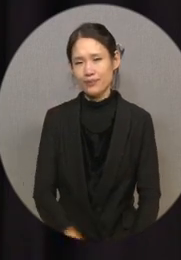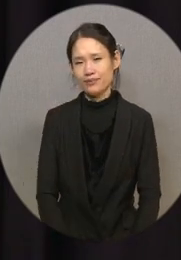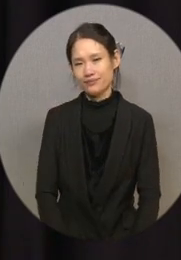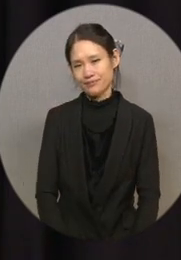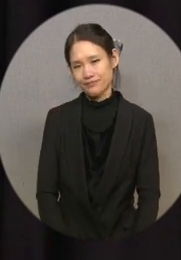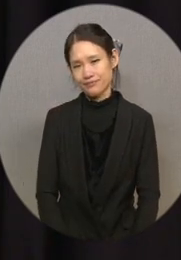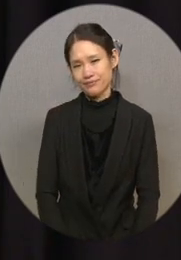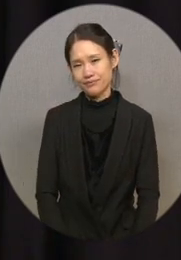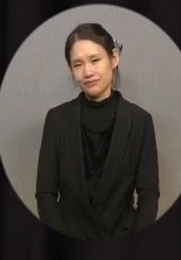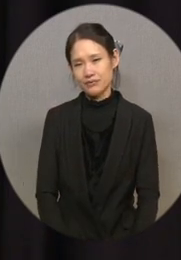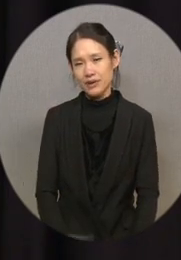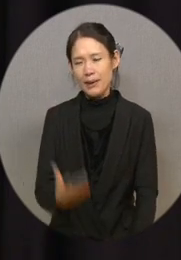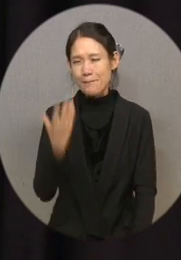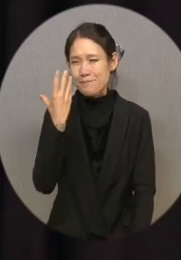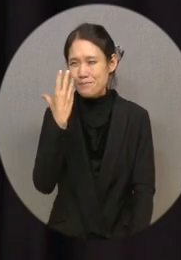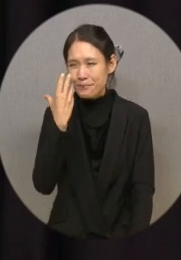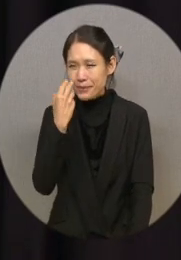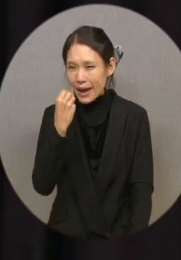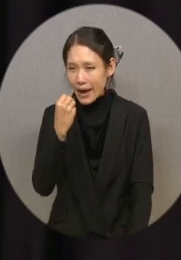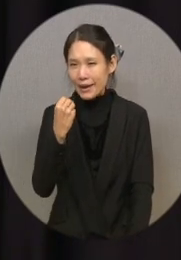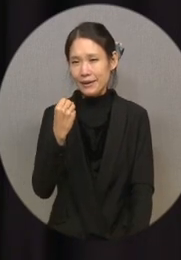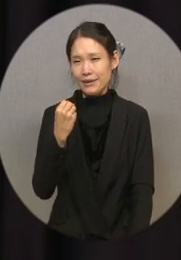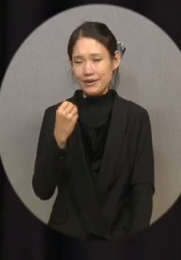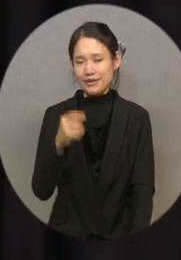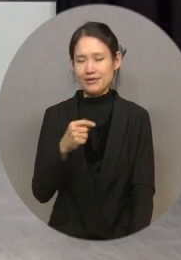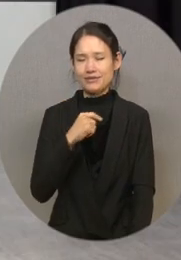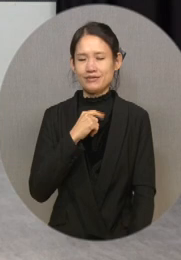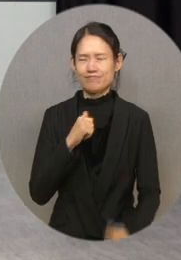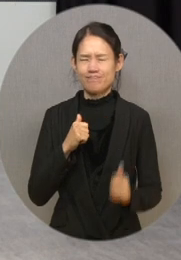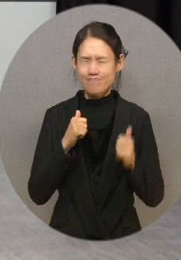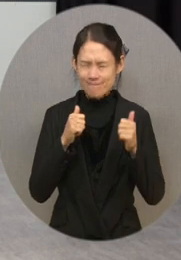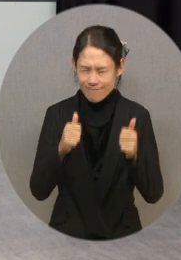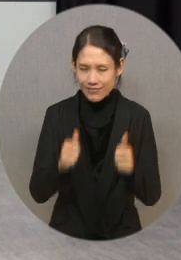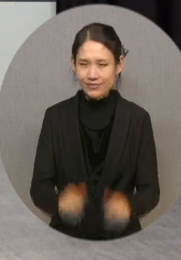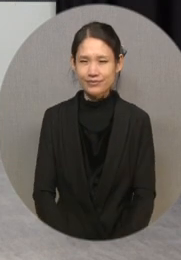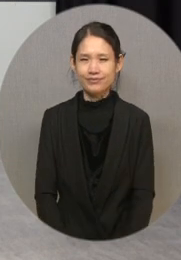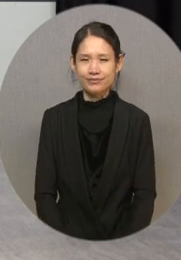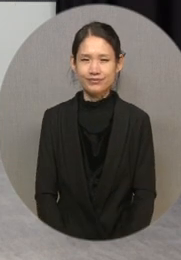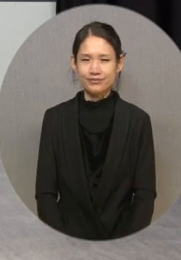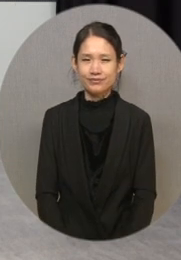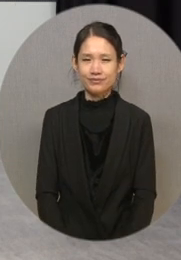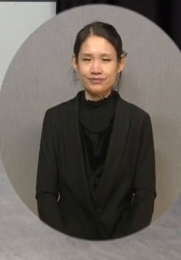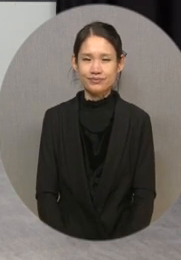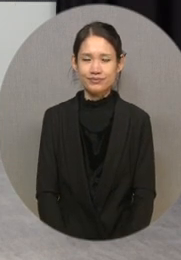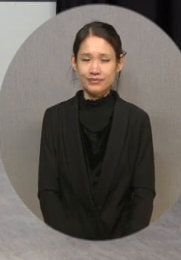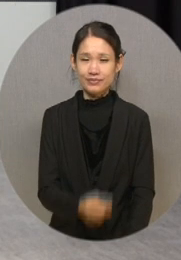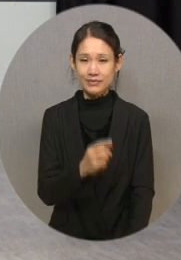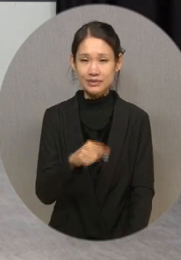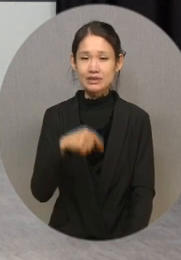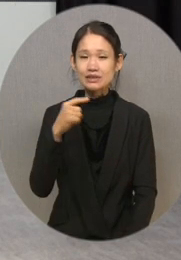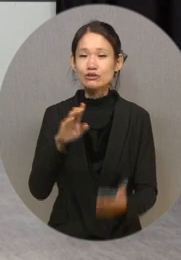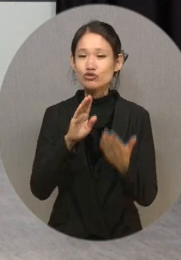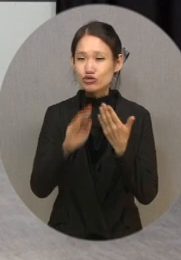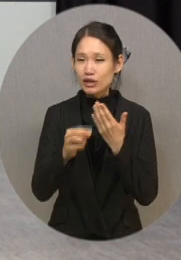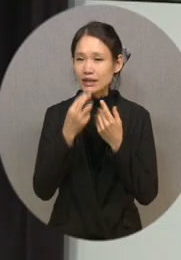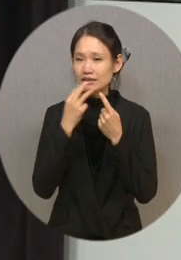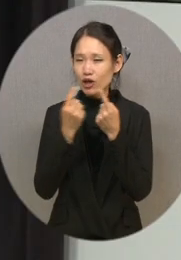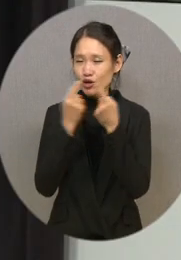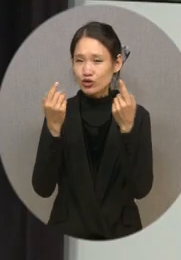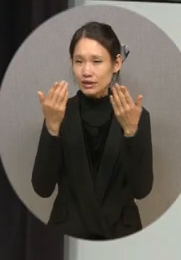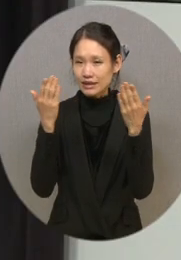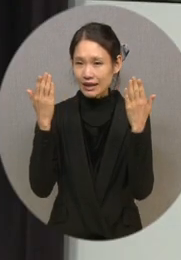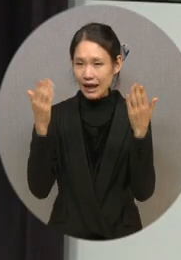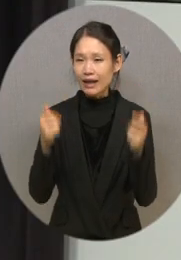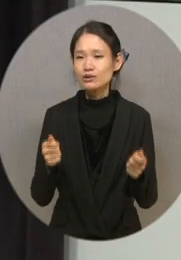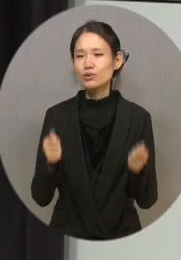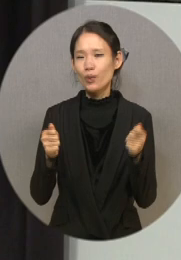아주 매력을 느끼고 열심히 했습니다. 아, 그렇습니까? 이제 그 뒤에 이제 서울대학을 졸업하시고 예.